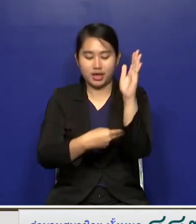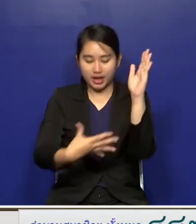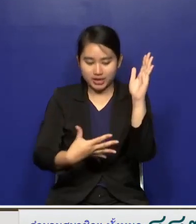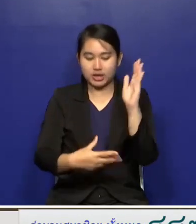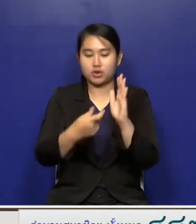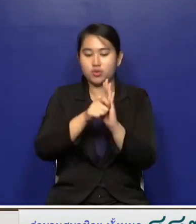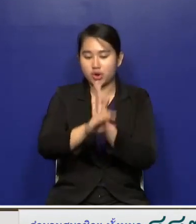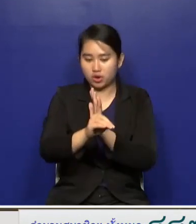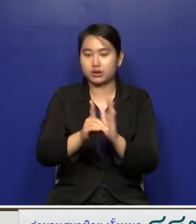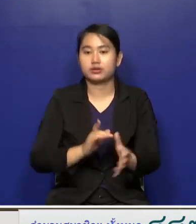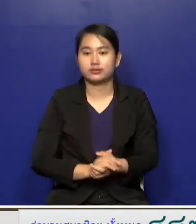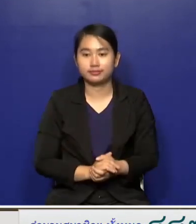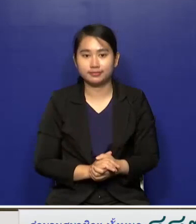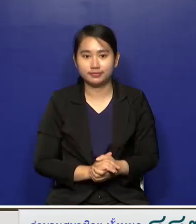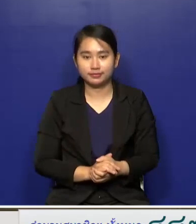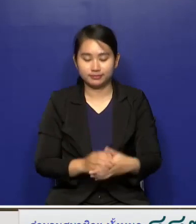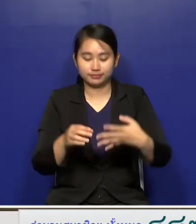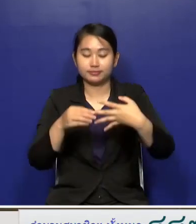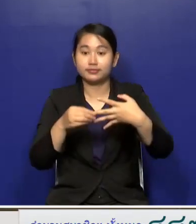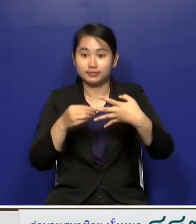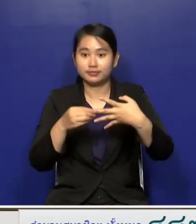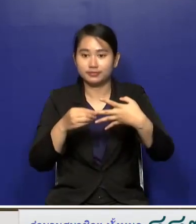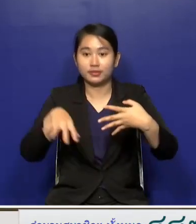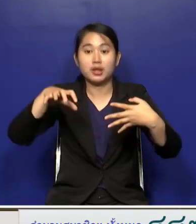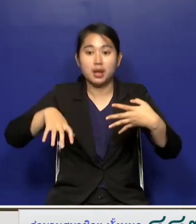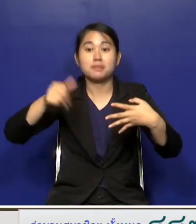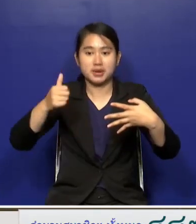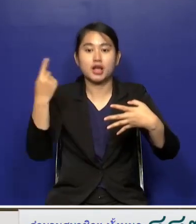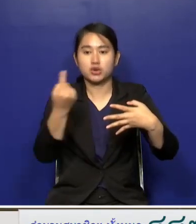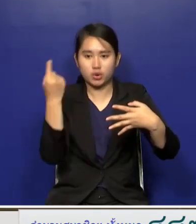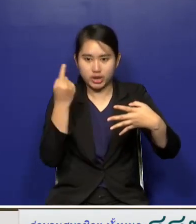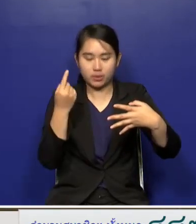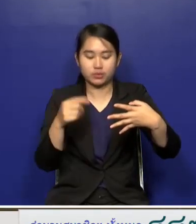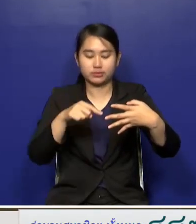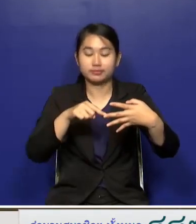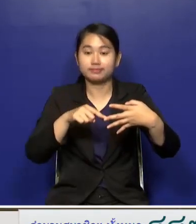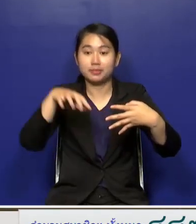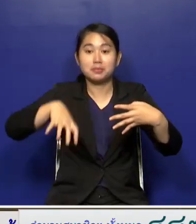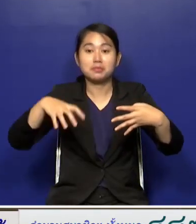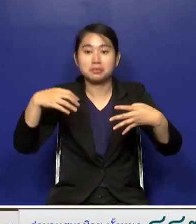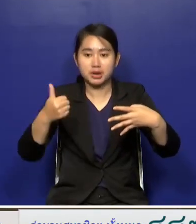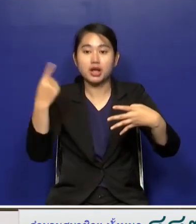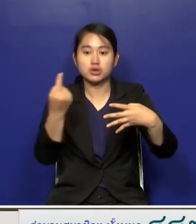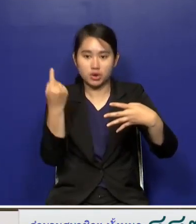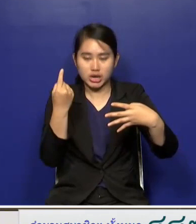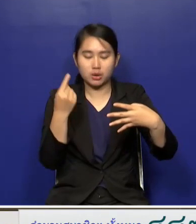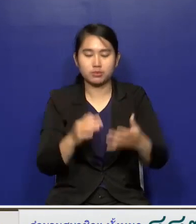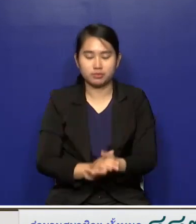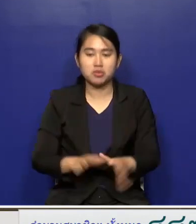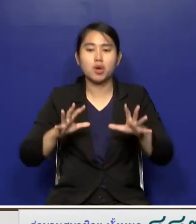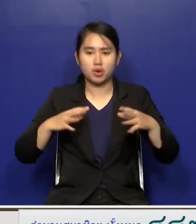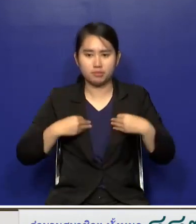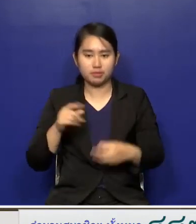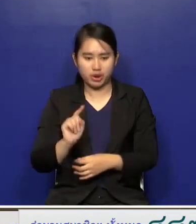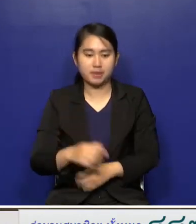านีเป็นต้นประเภทที่2คือเมืองที่เป็นแหล่งท่องเที่ยวต้องยอมรับกันว่าลักษณะเมื